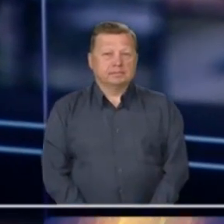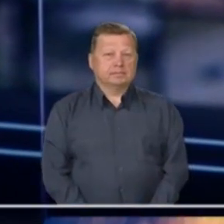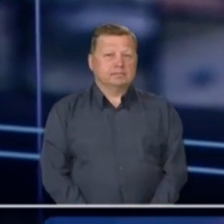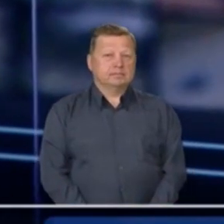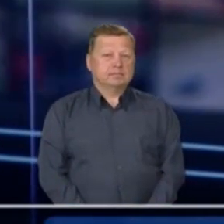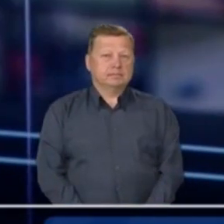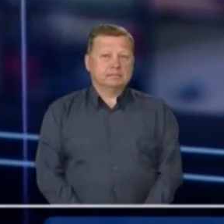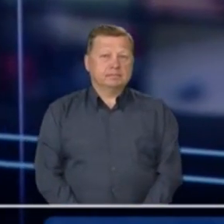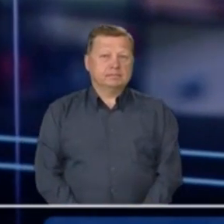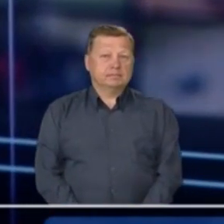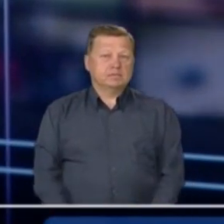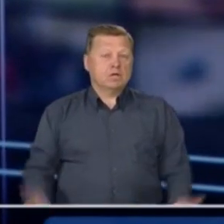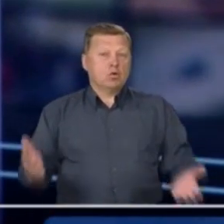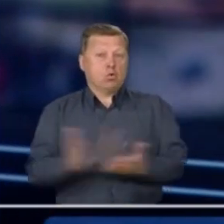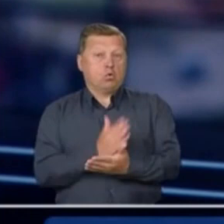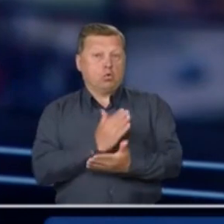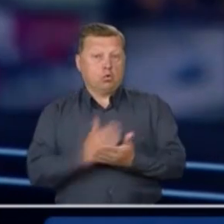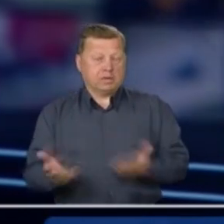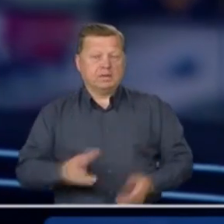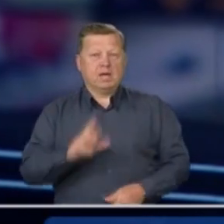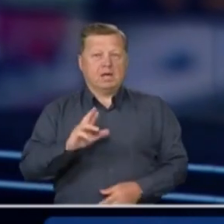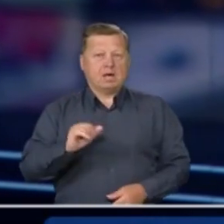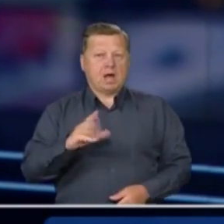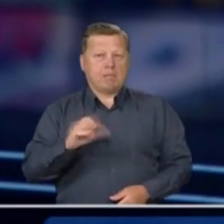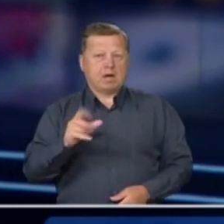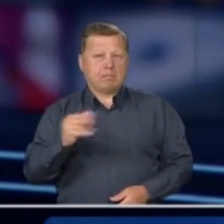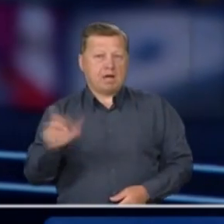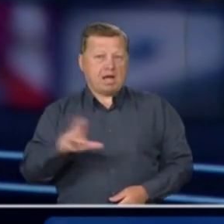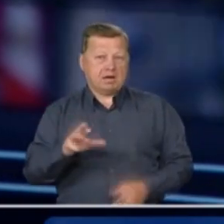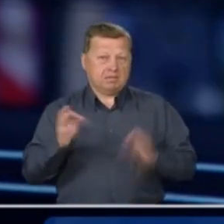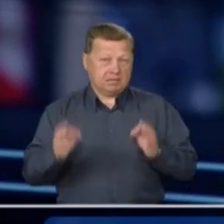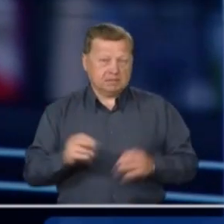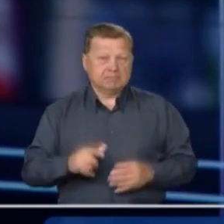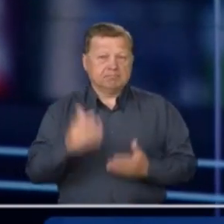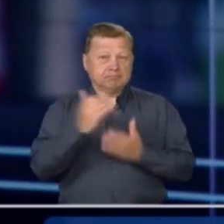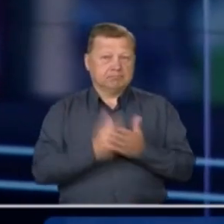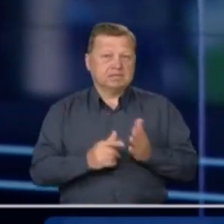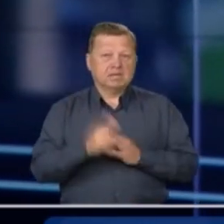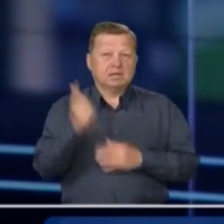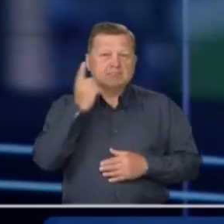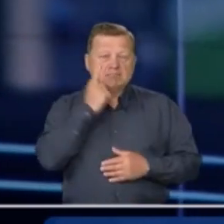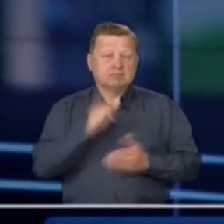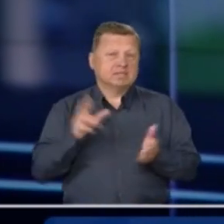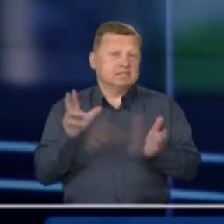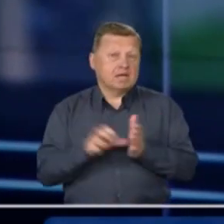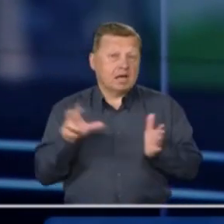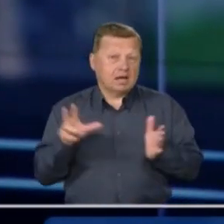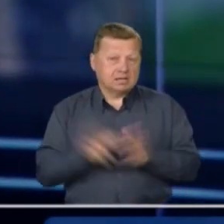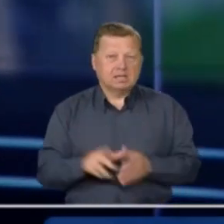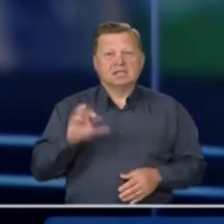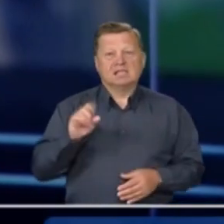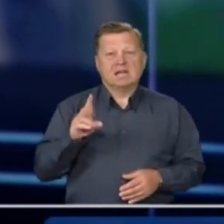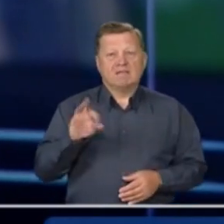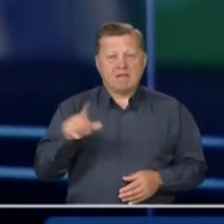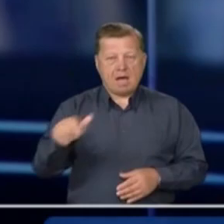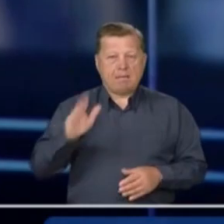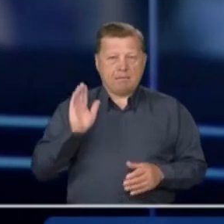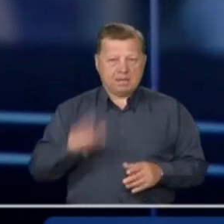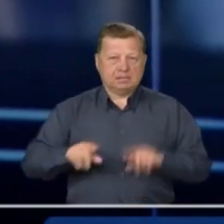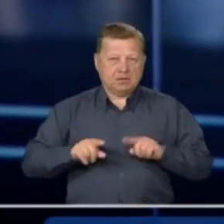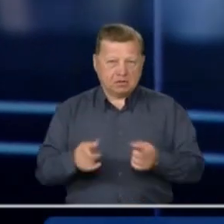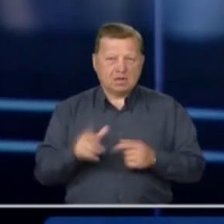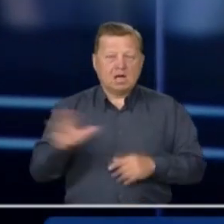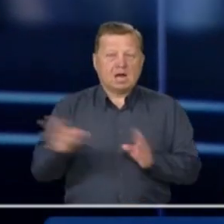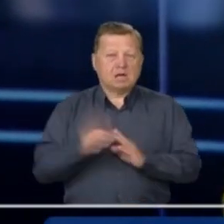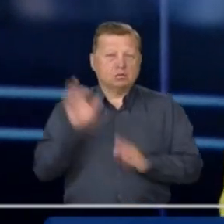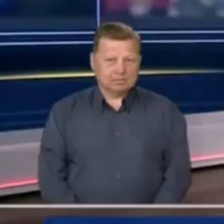W naszej deserowej kuchni Rabarbaru Czar przedstawiamy Państwu przepis na przepyszne ciasto, które przygotuje Sylwia Górna razem ze swoją córką